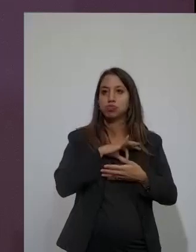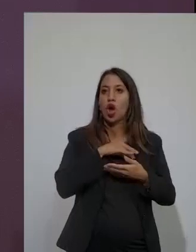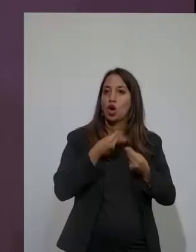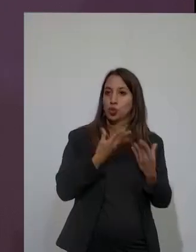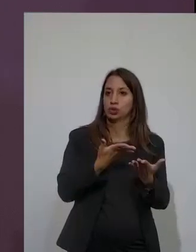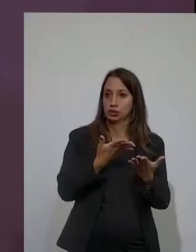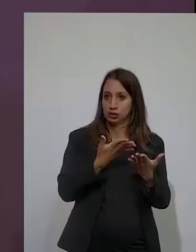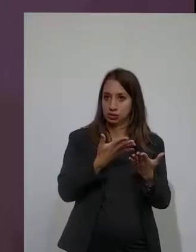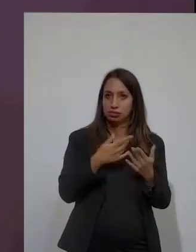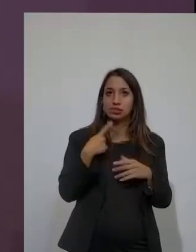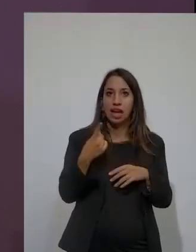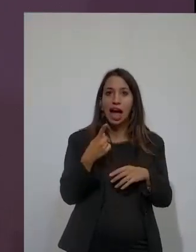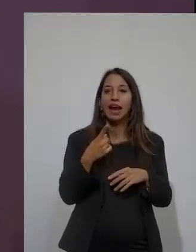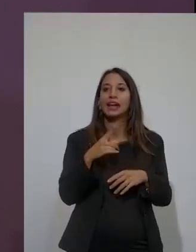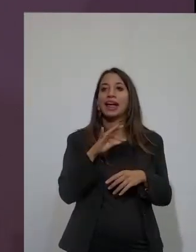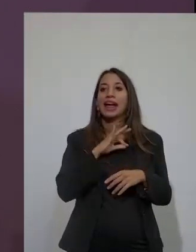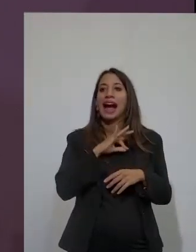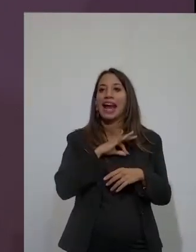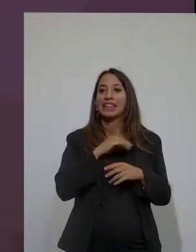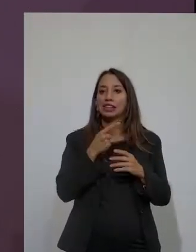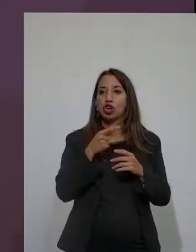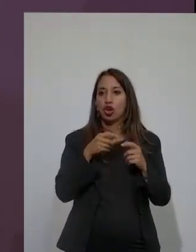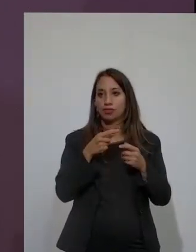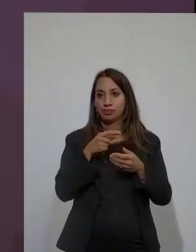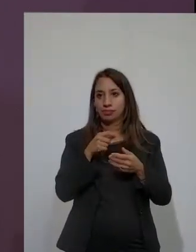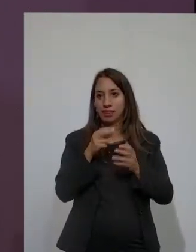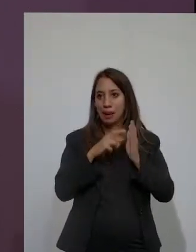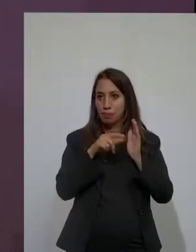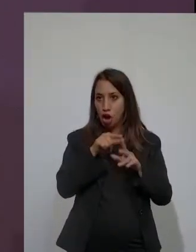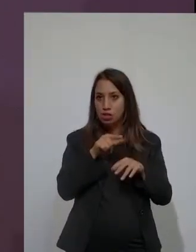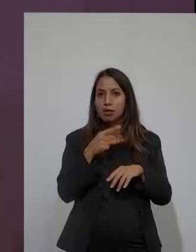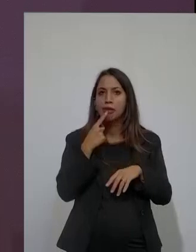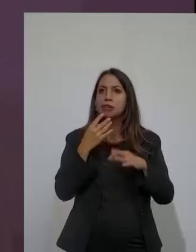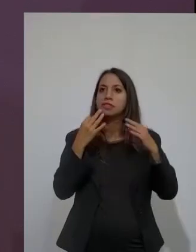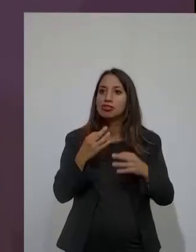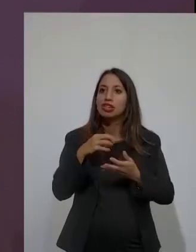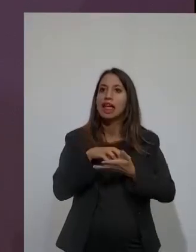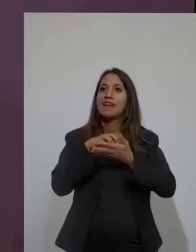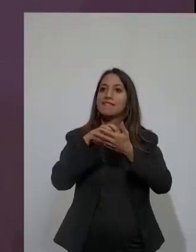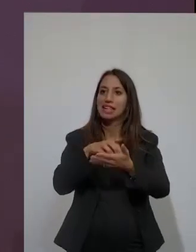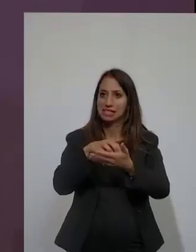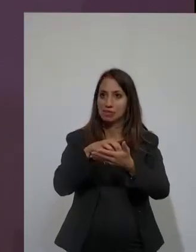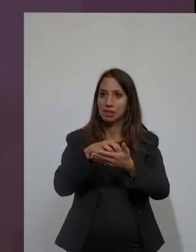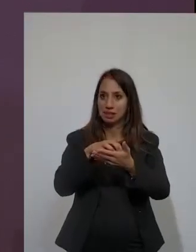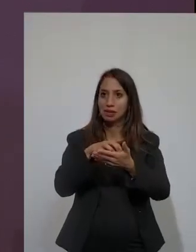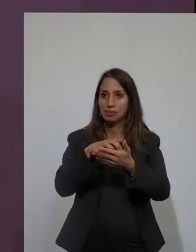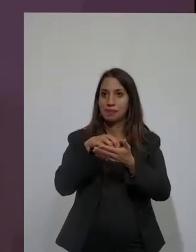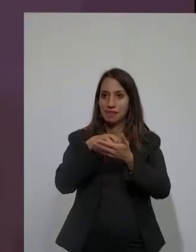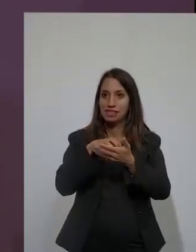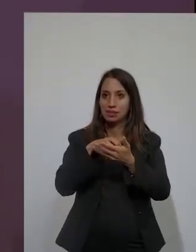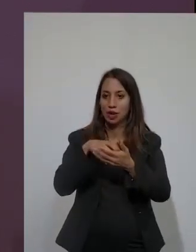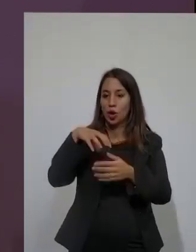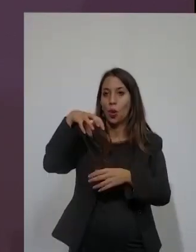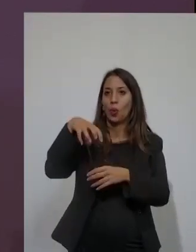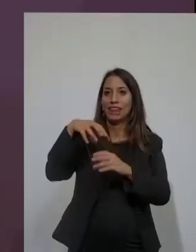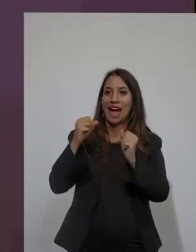energetico, crediti d'imposta per chi investe in unità abitative mobili autonomi sotto il profilo energetico, e